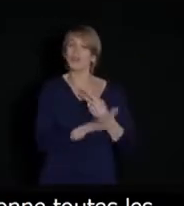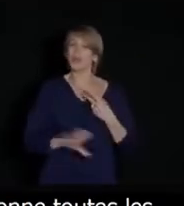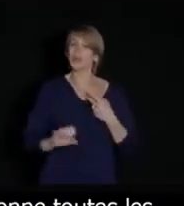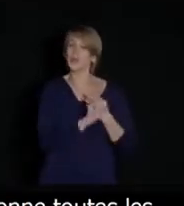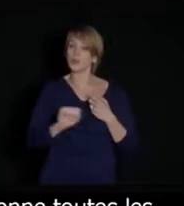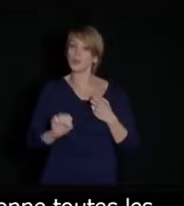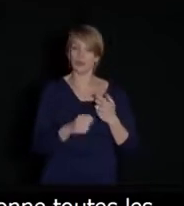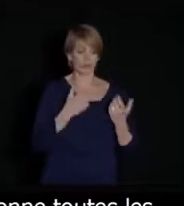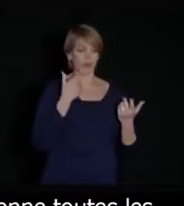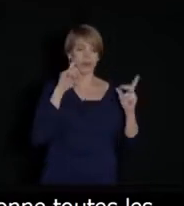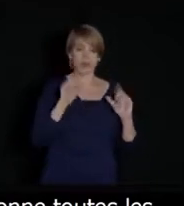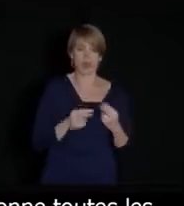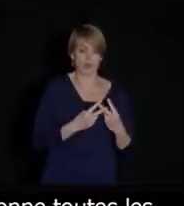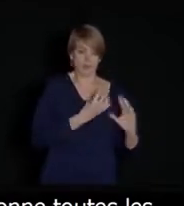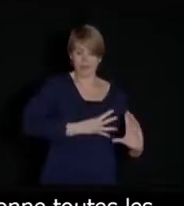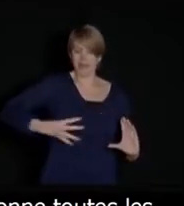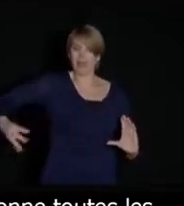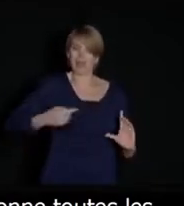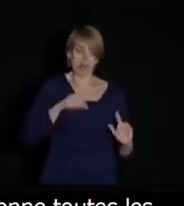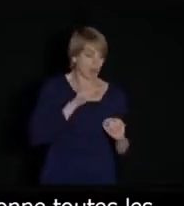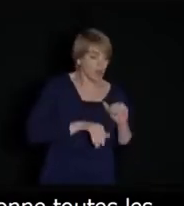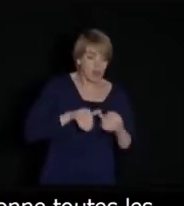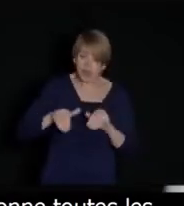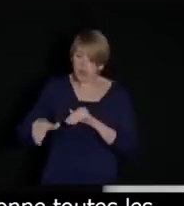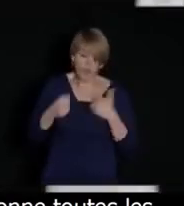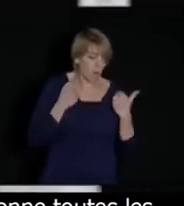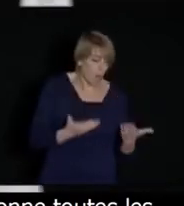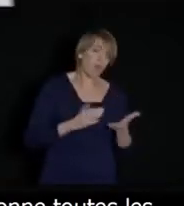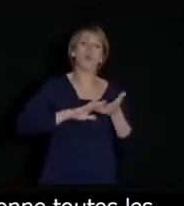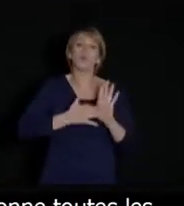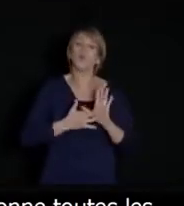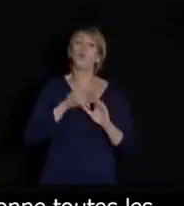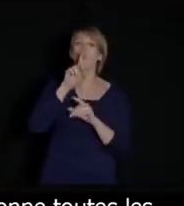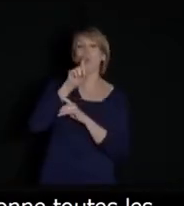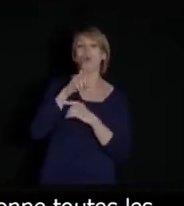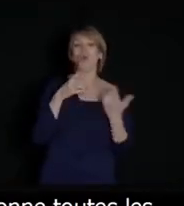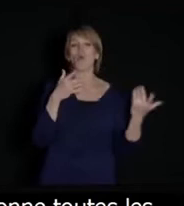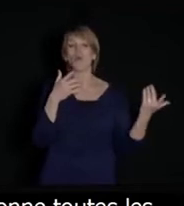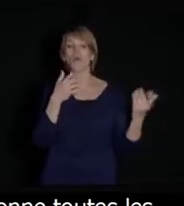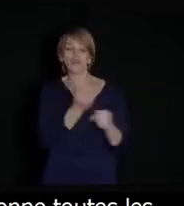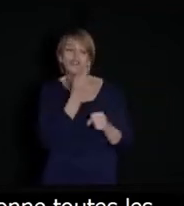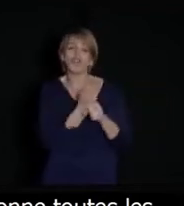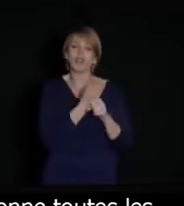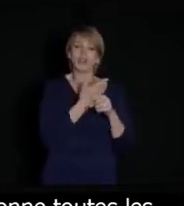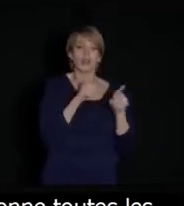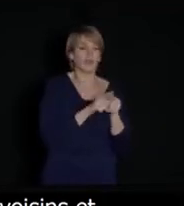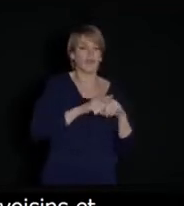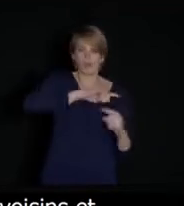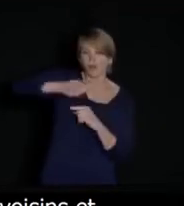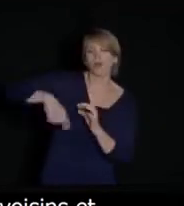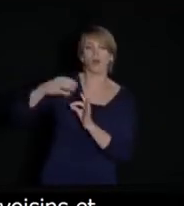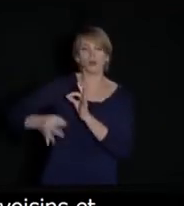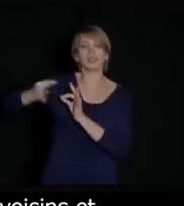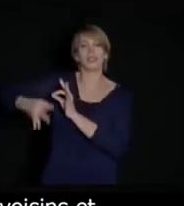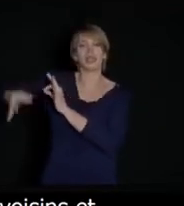soient, et surtout dans le petit bassin de la Méditerranée vis-à-vis duquel nous nous trouvons, que toutes les eaux usées de tout le